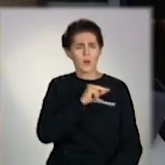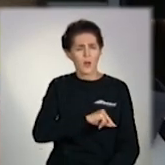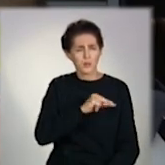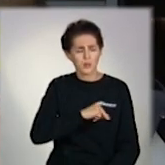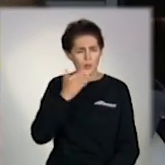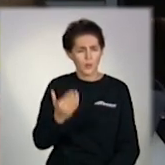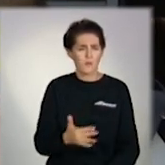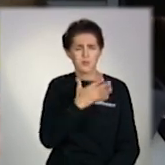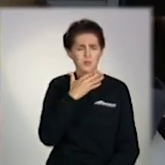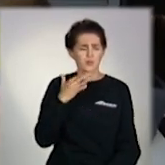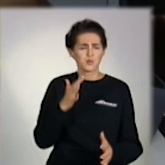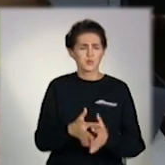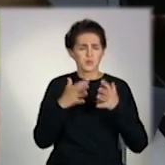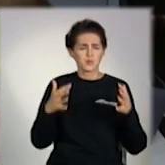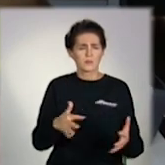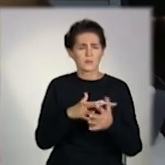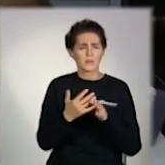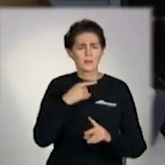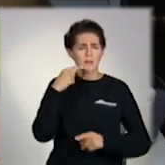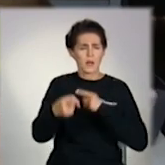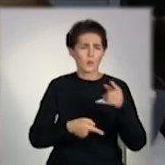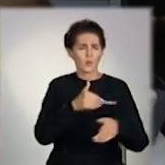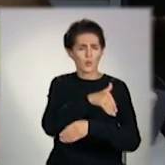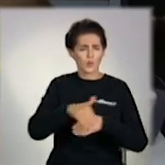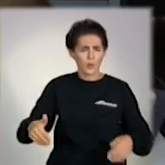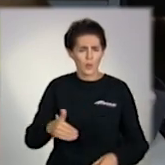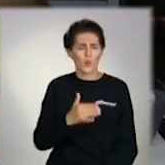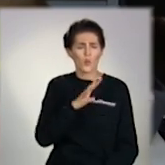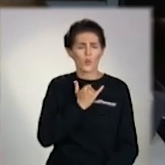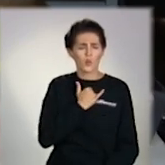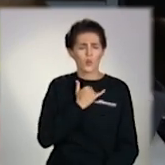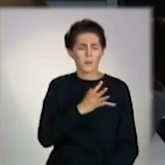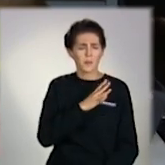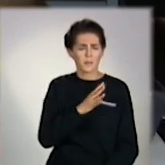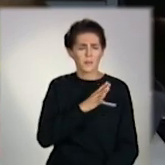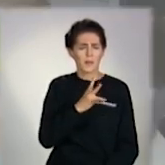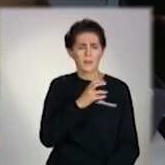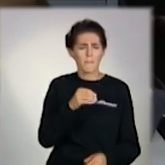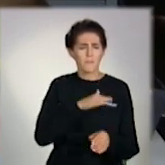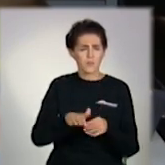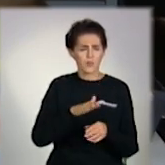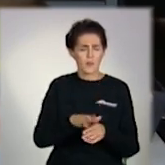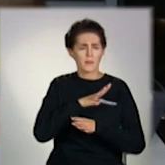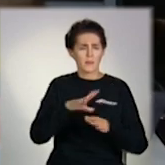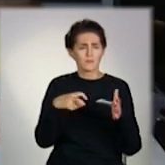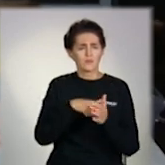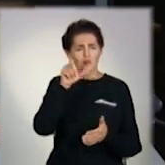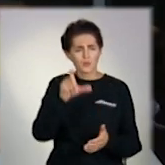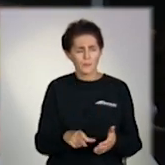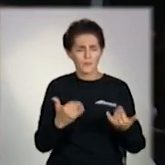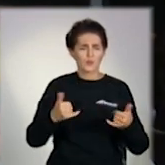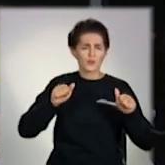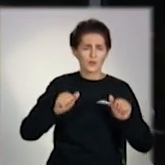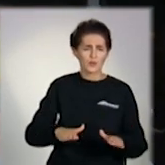Дуже велике село, дуже довгі вулиці. У нас був неповний состав, у мене не було почтальйона. Зараз вирішується питання